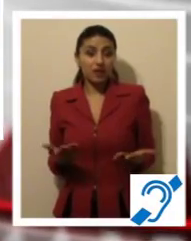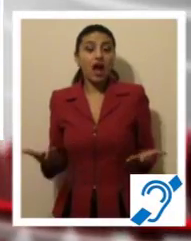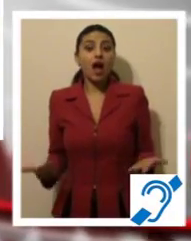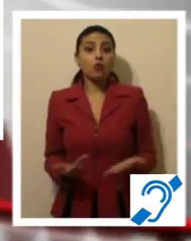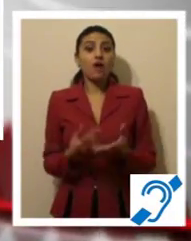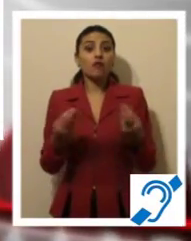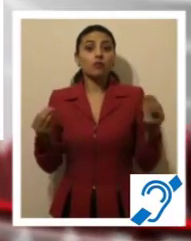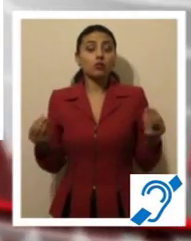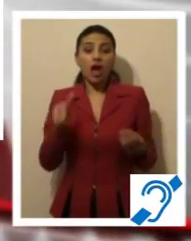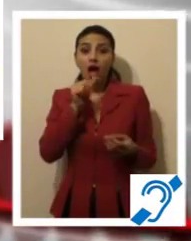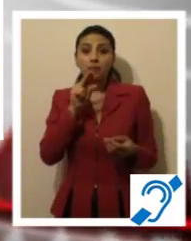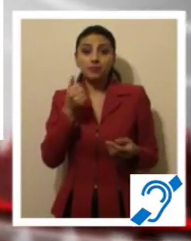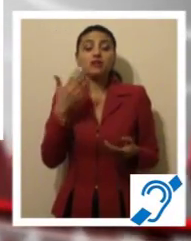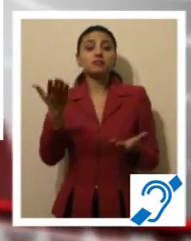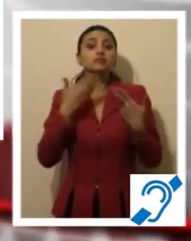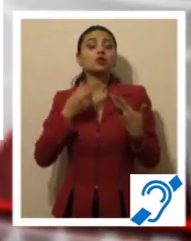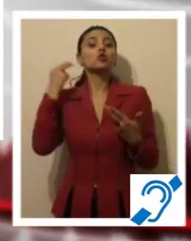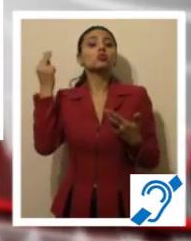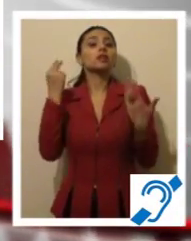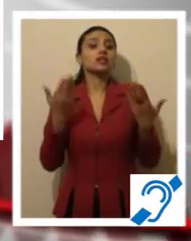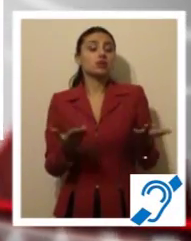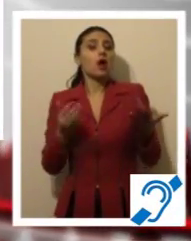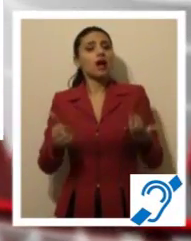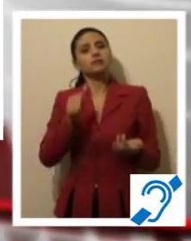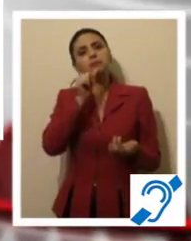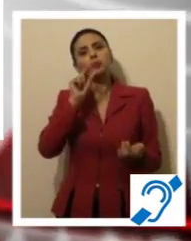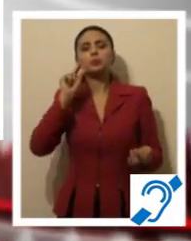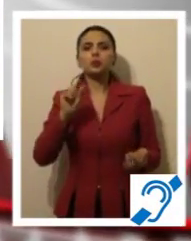Ați luat multă aghiazmă? Aici căldura de la Dumnezeu. Uite, acum și bem puțin.